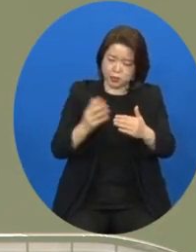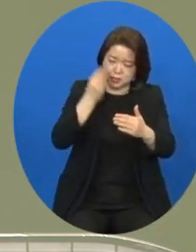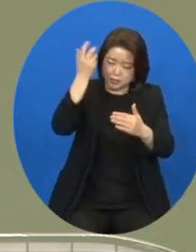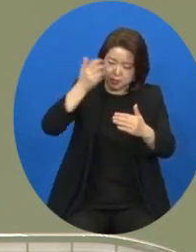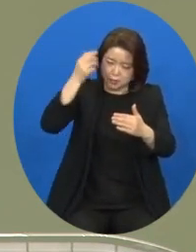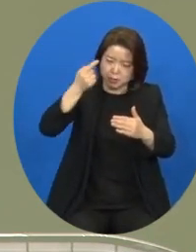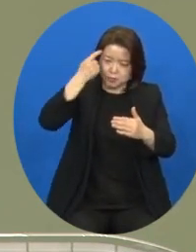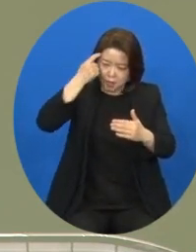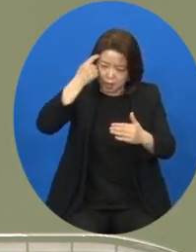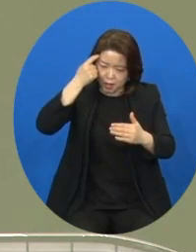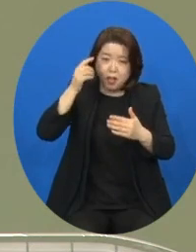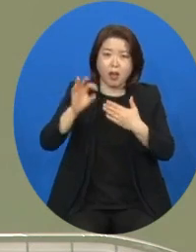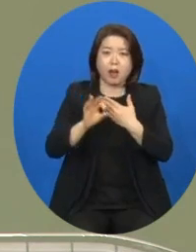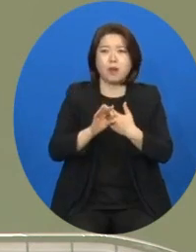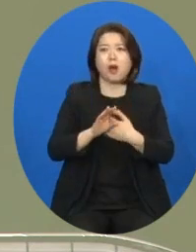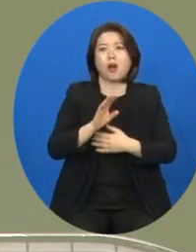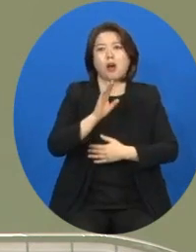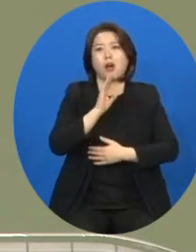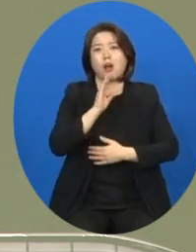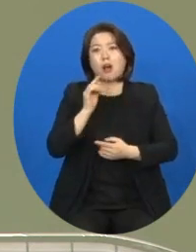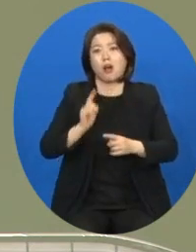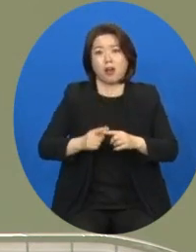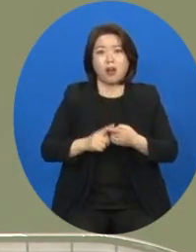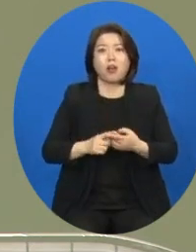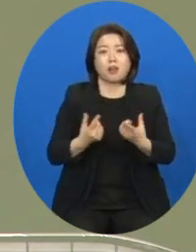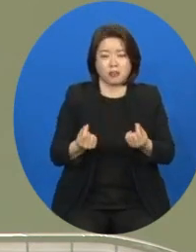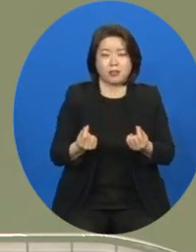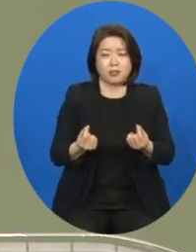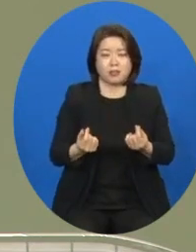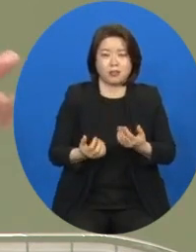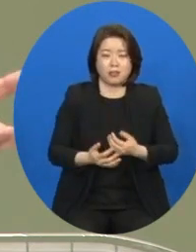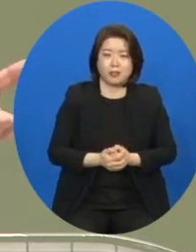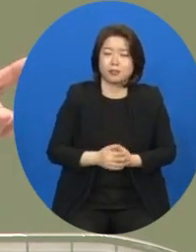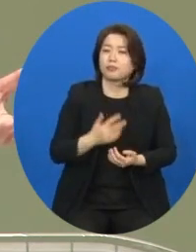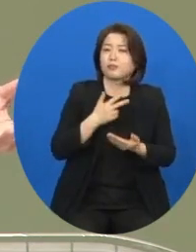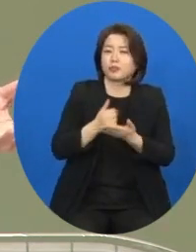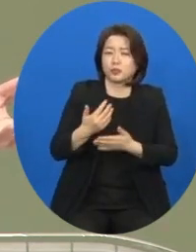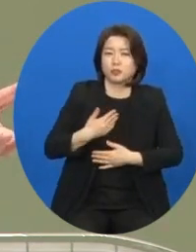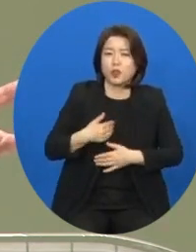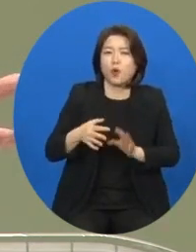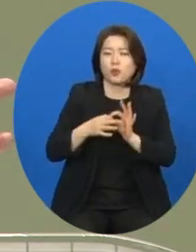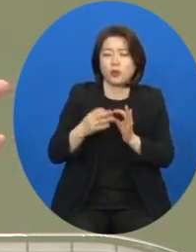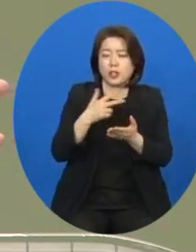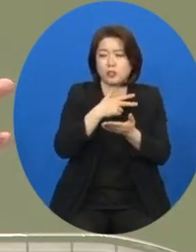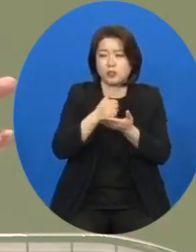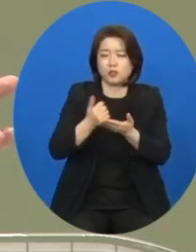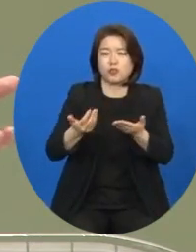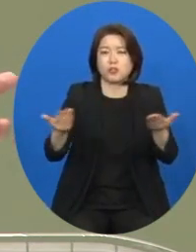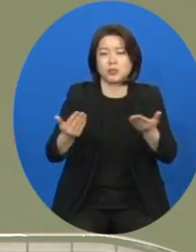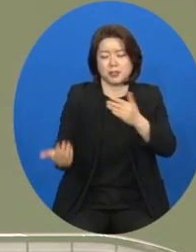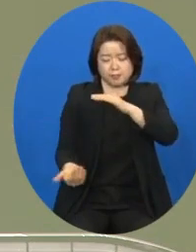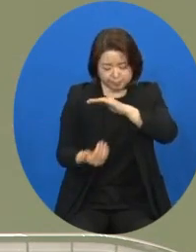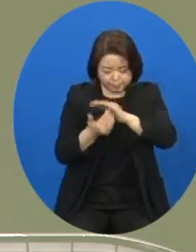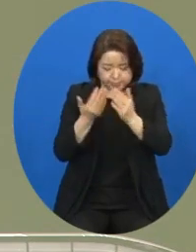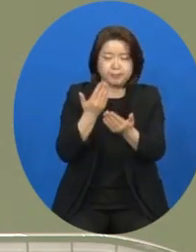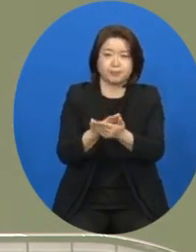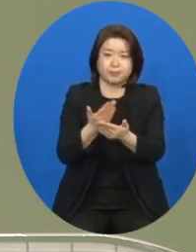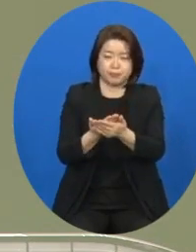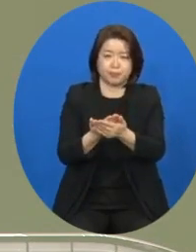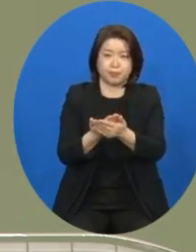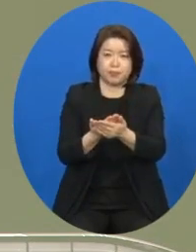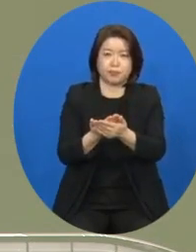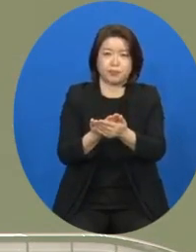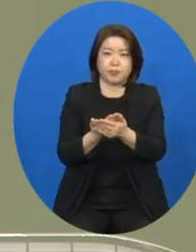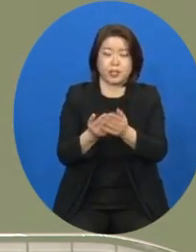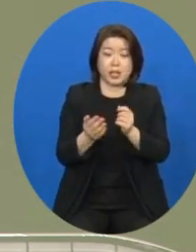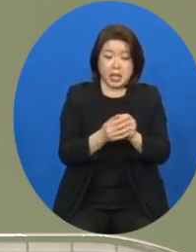생각하면 그건 당연한 일이에요. 주님, 저를 통해서 주의 역사를 이루세요. 우리 가까이